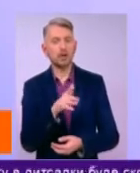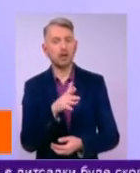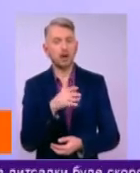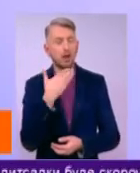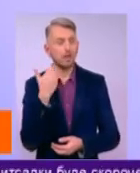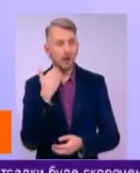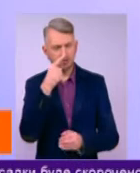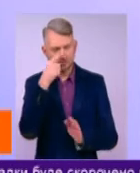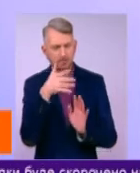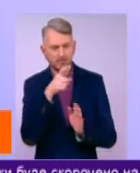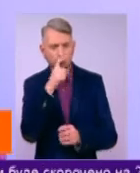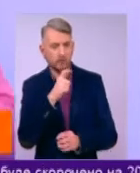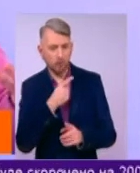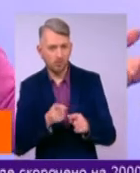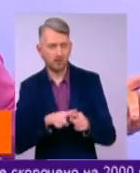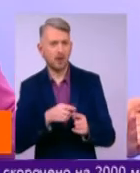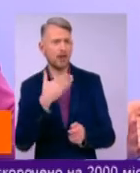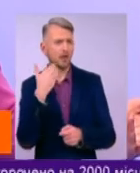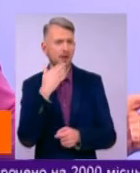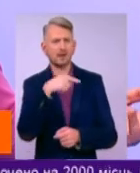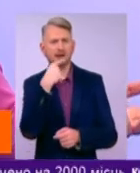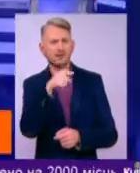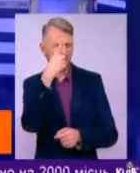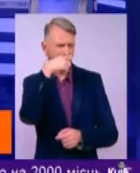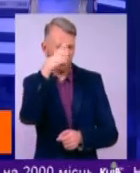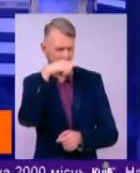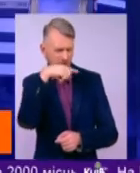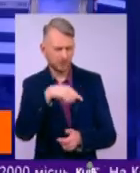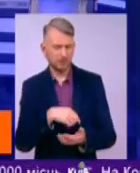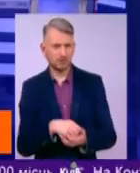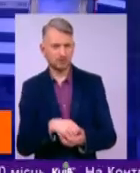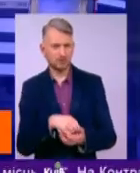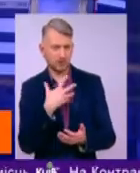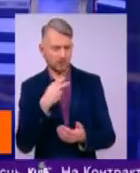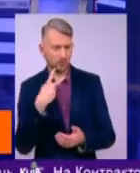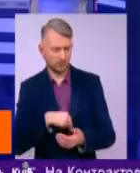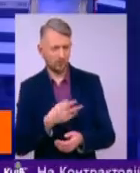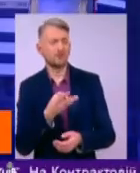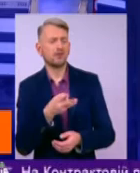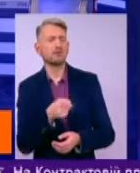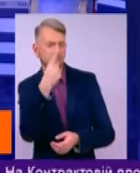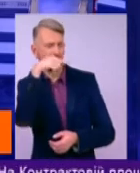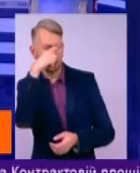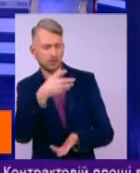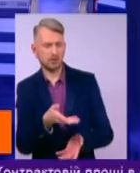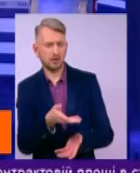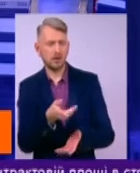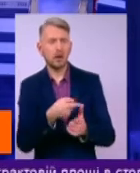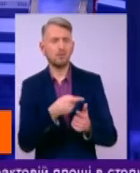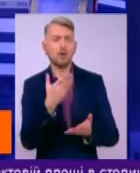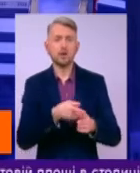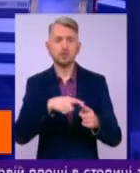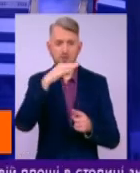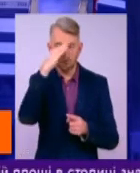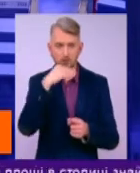не усвідомлювати це, легше казати, що не ти вигадуєш своїй дочці, на що це ти вигадуєш, або якщо це